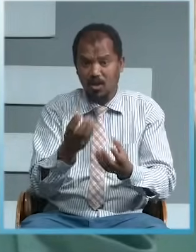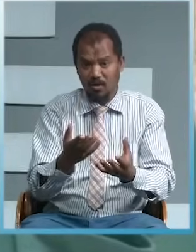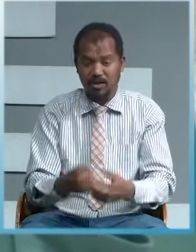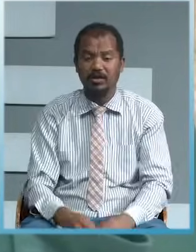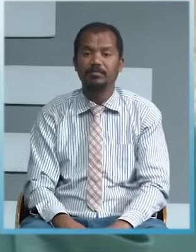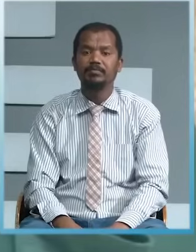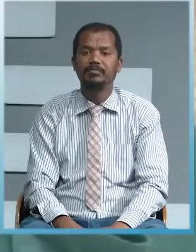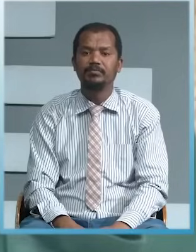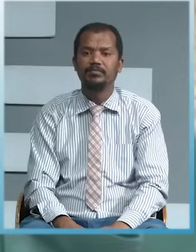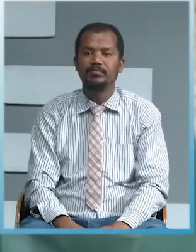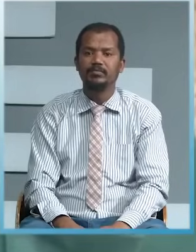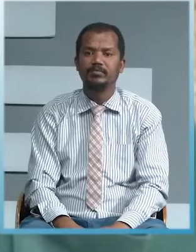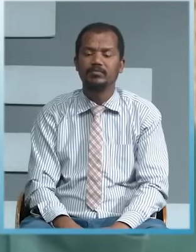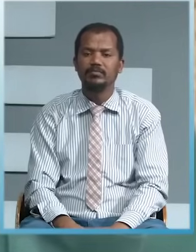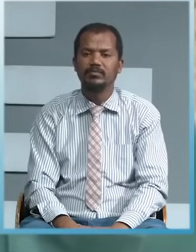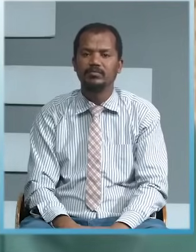استاوك